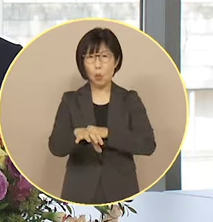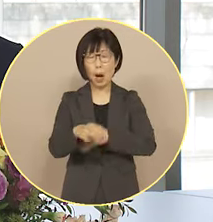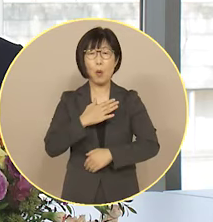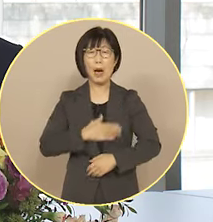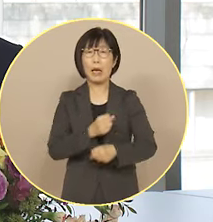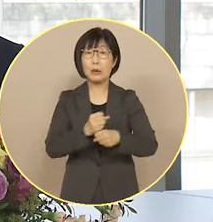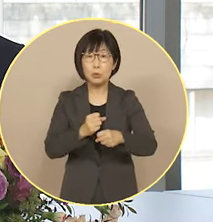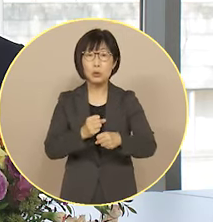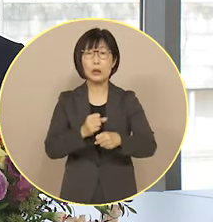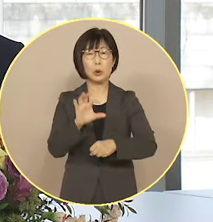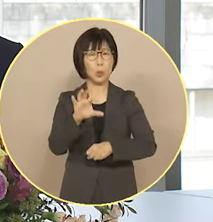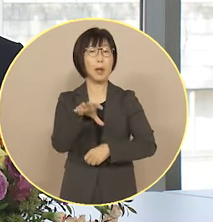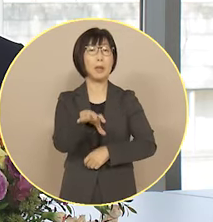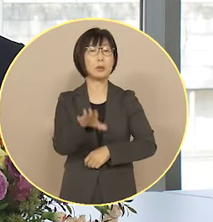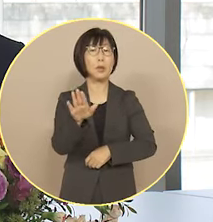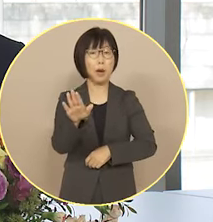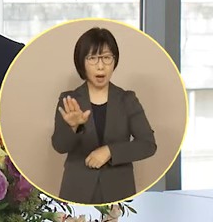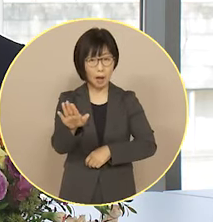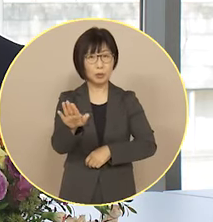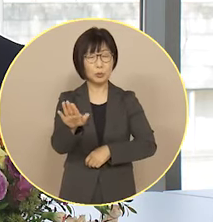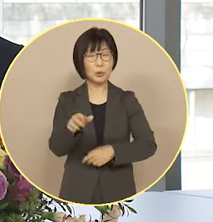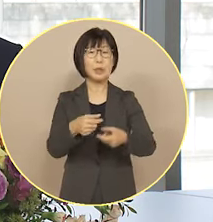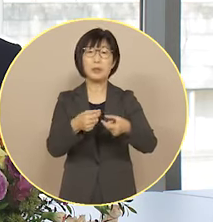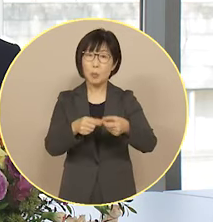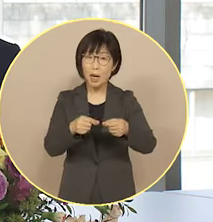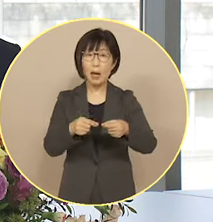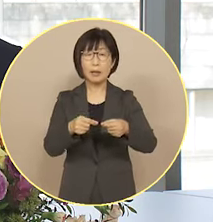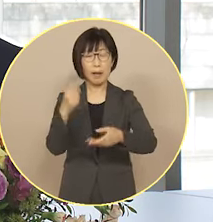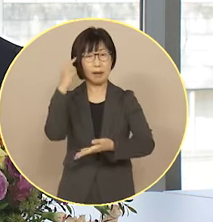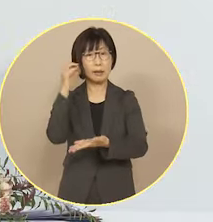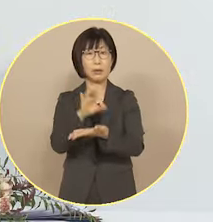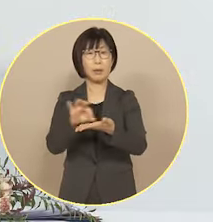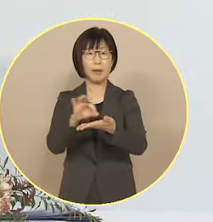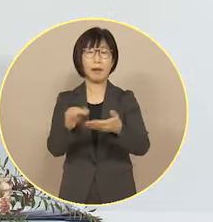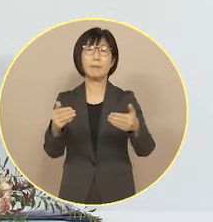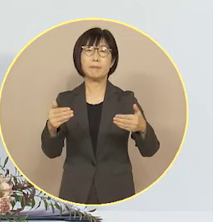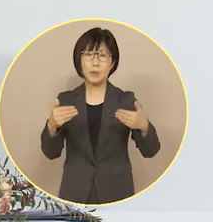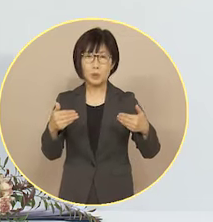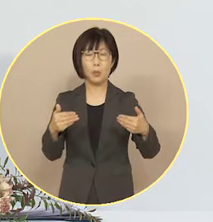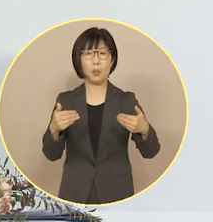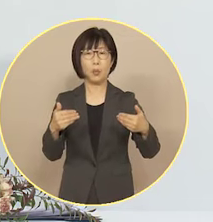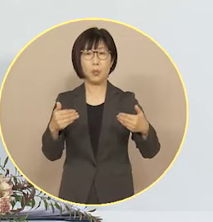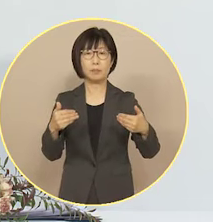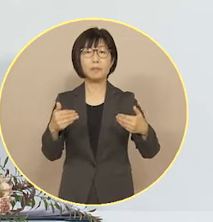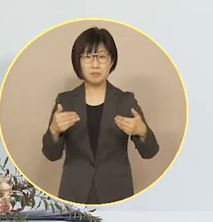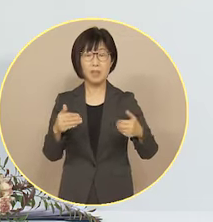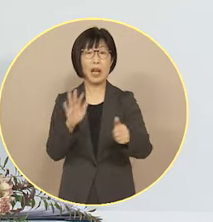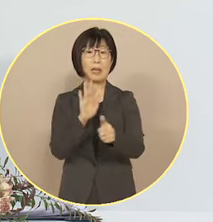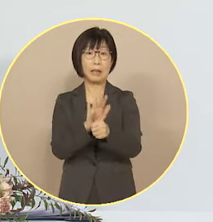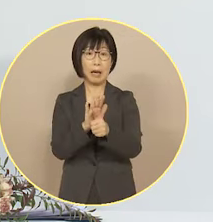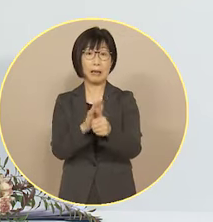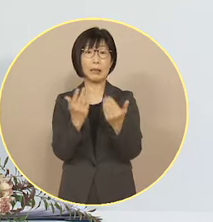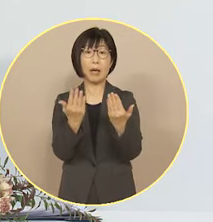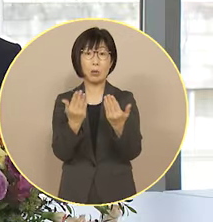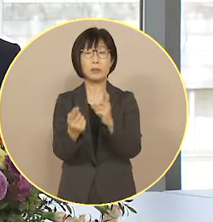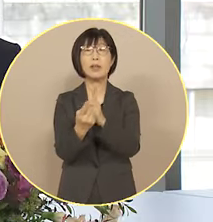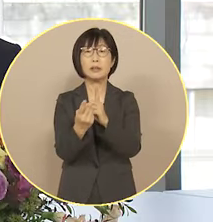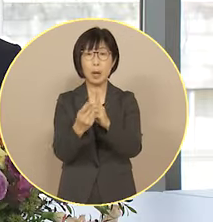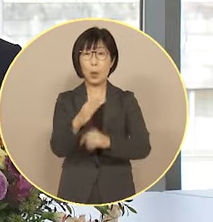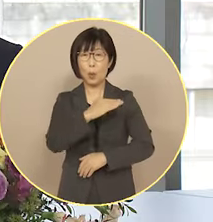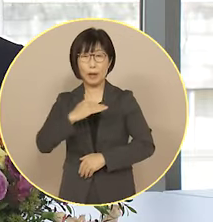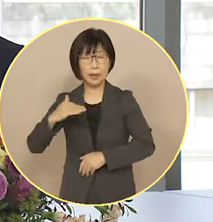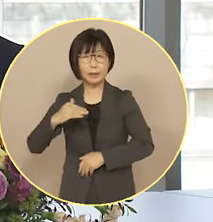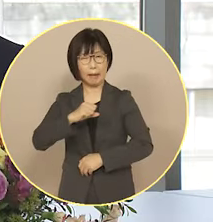にあるので特にま細やかな配りが必要ですまそういった特に支援学校に対してやはり